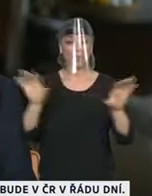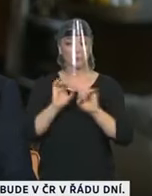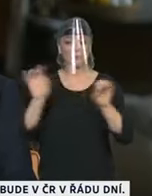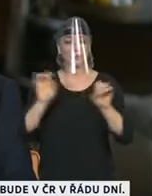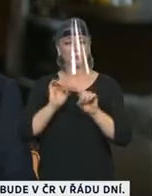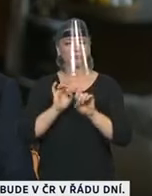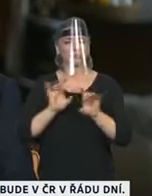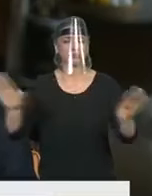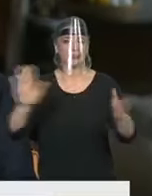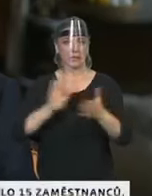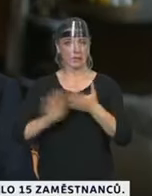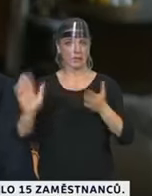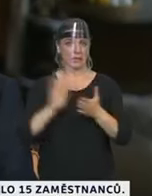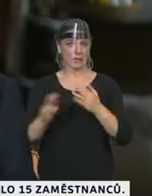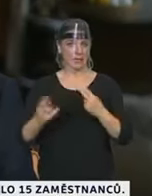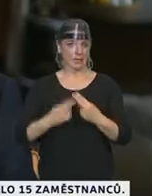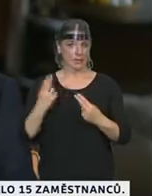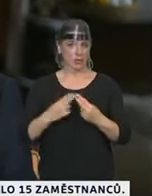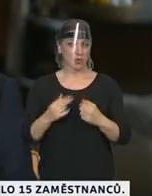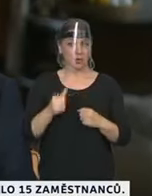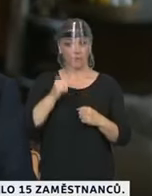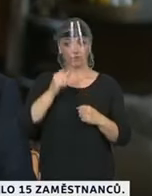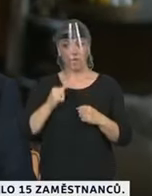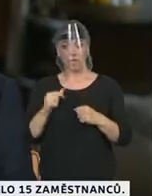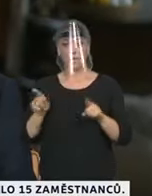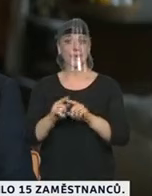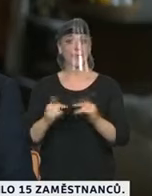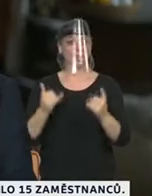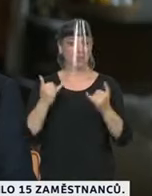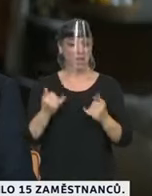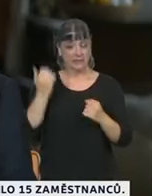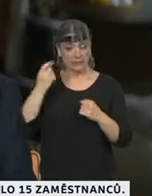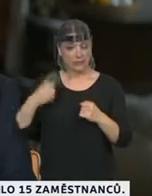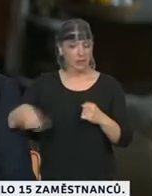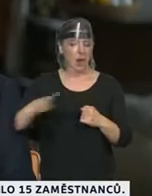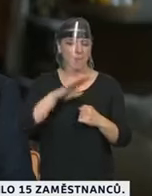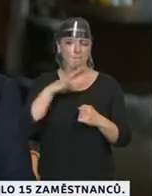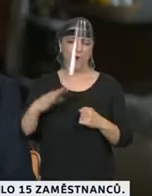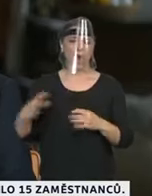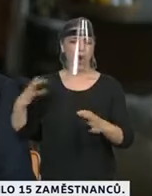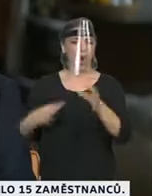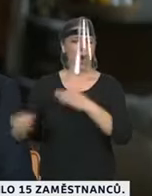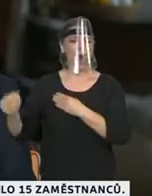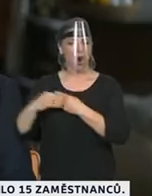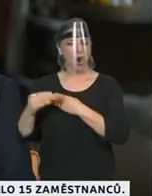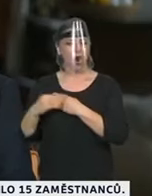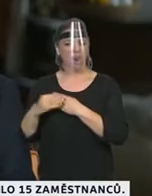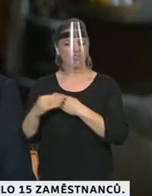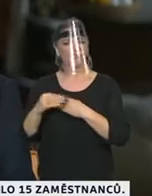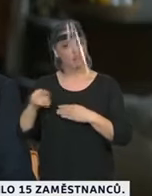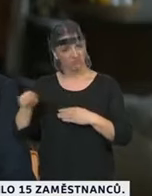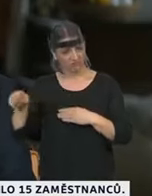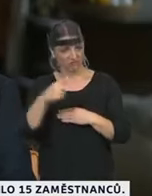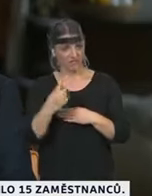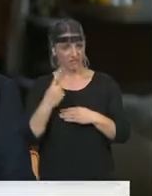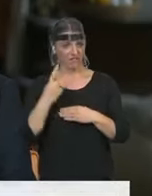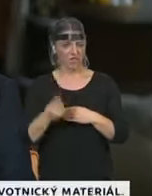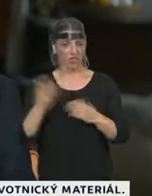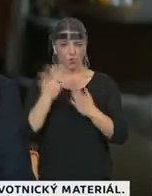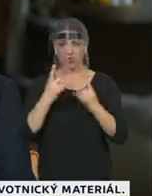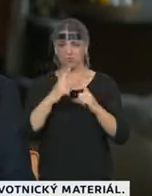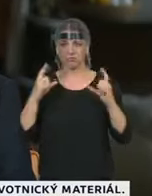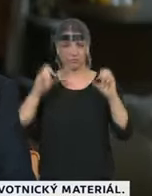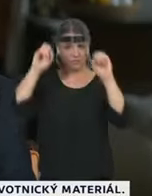okolí. Včera a dnes mě mnozí z vás upozorňovali na to, že bohužel někteří lidé dokonce přestali